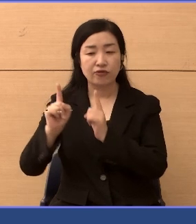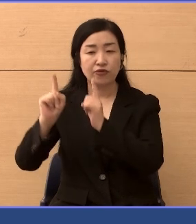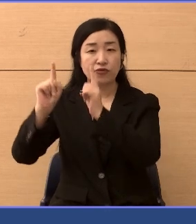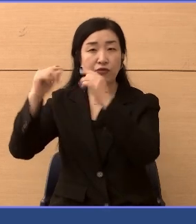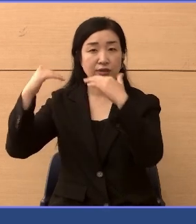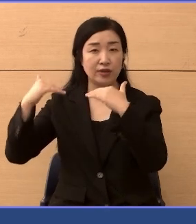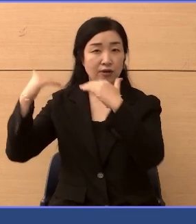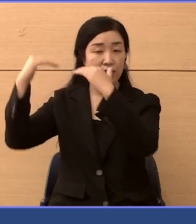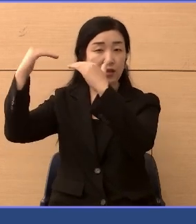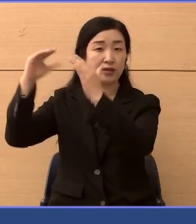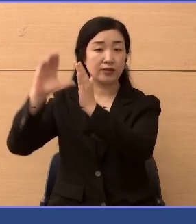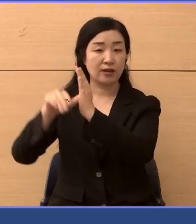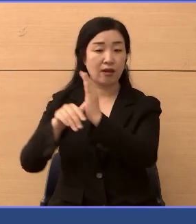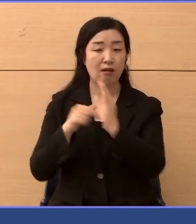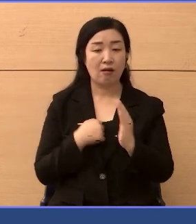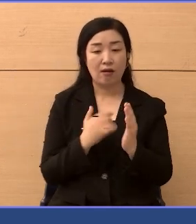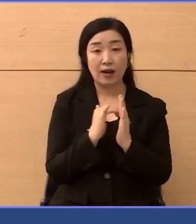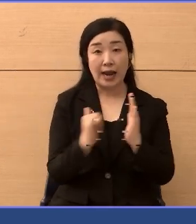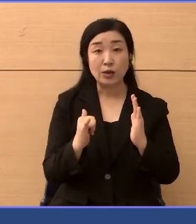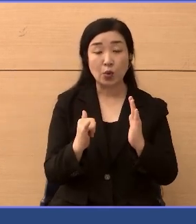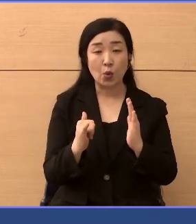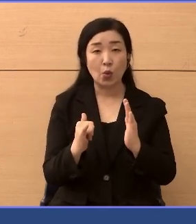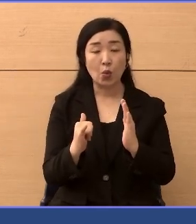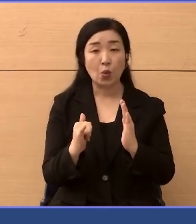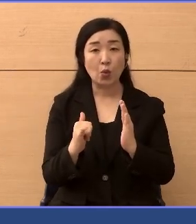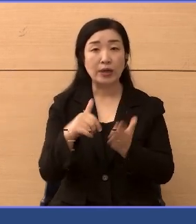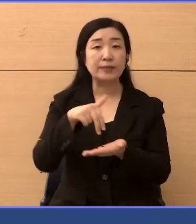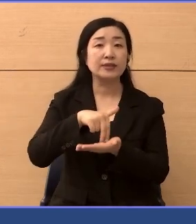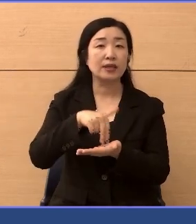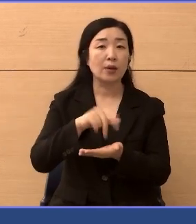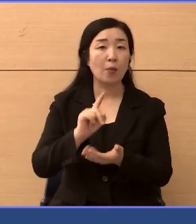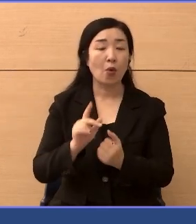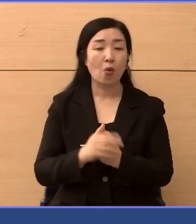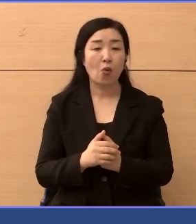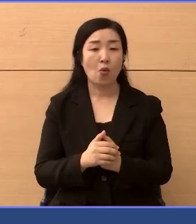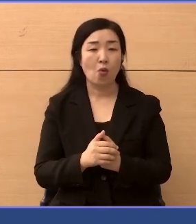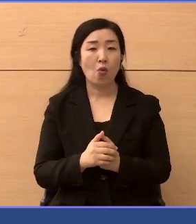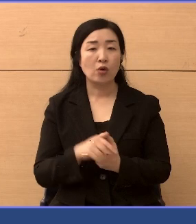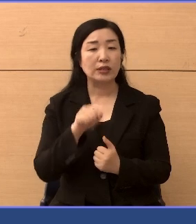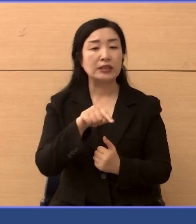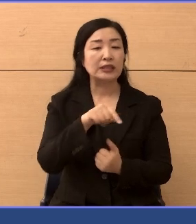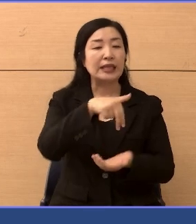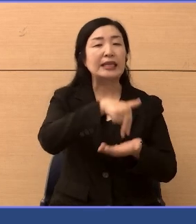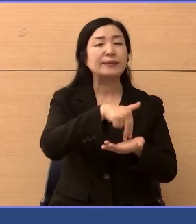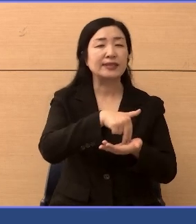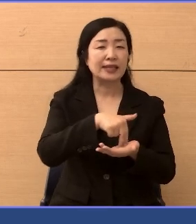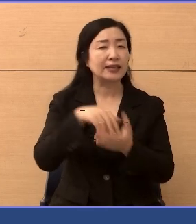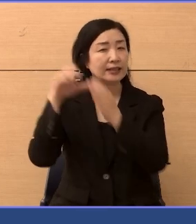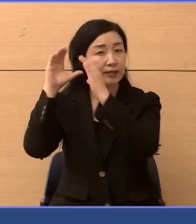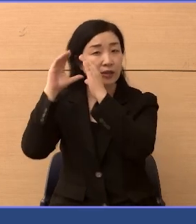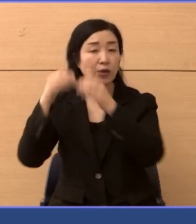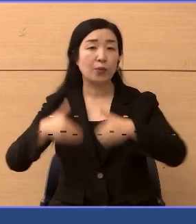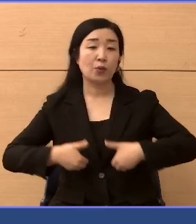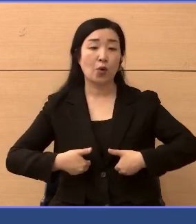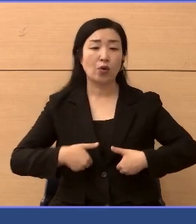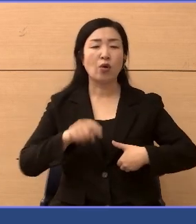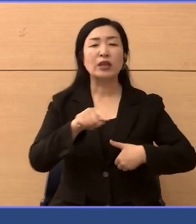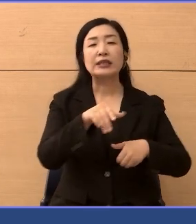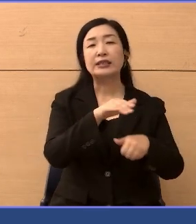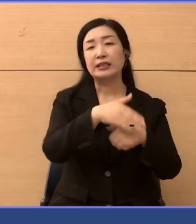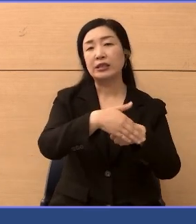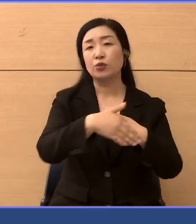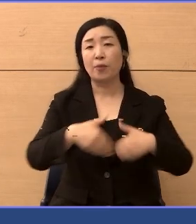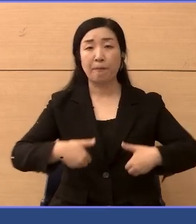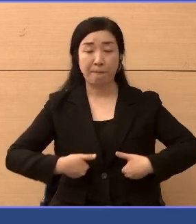AS를 앓고 and 있는 listened to 가족들의 경우에는 as they are 이러한 absolutely 그들의 critical for 목소리도 the 저희가 들어야 optimal 되고요. 또 development of 그들의 people 어떤 with 지원을 받아야 ASD, 됩니다. and